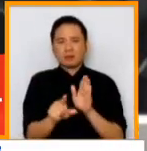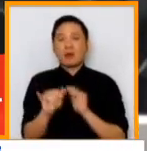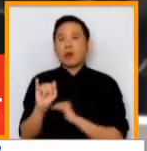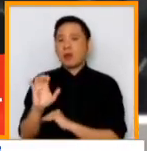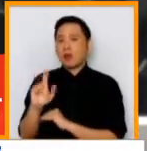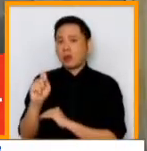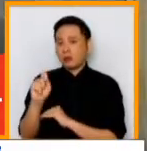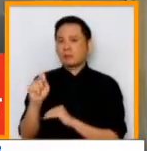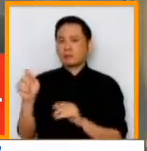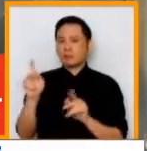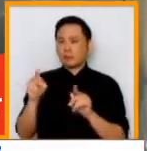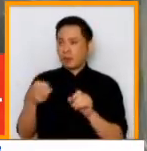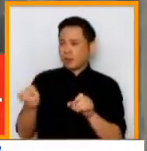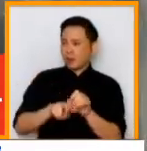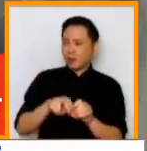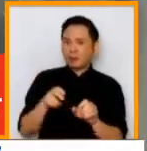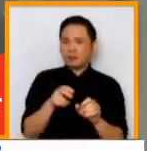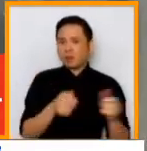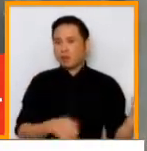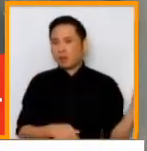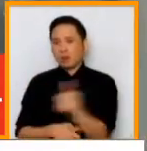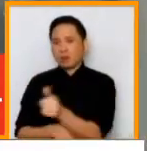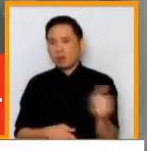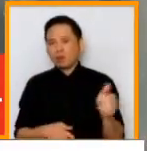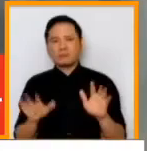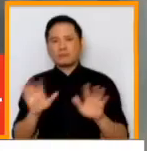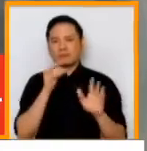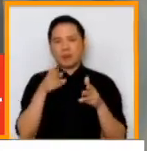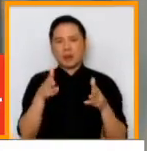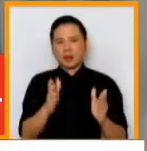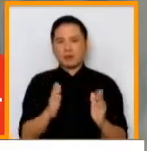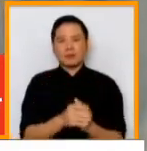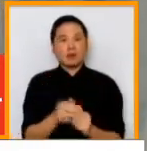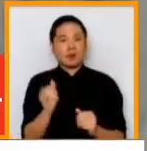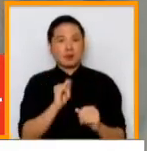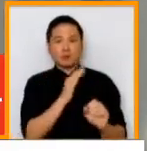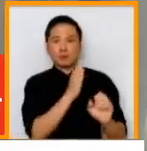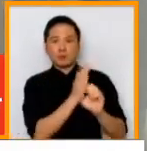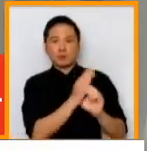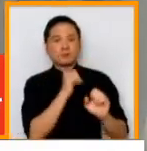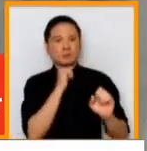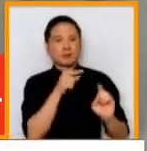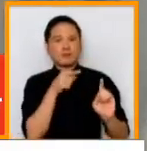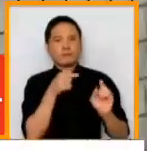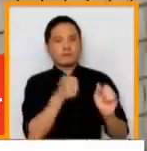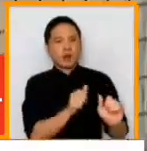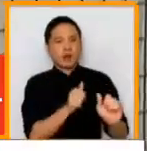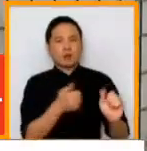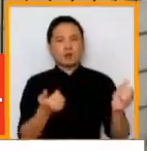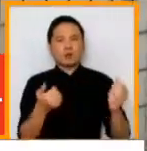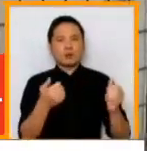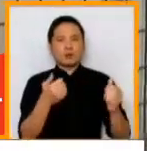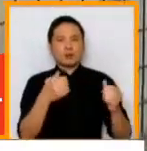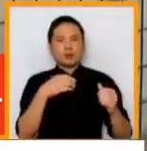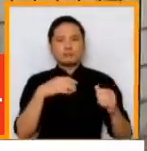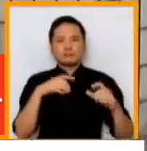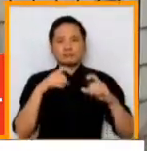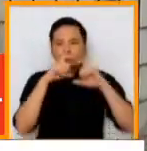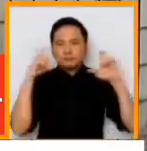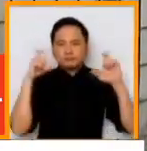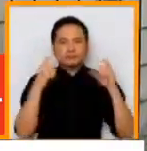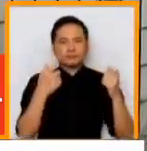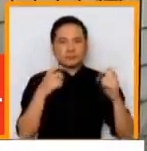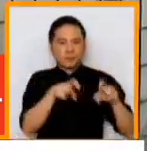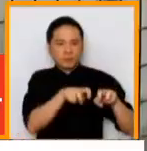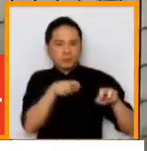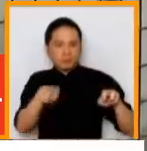Ang panikit nila ay para doon sa mga bus na hindi sumusunod sa health protocol gaya ng one seat apart. Sa ngayon, wala pa namang bus dito ang natitiketan